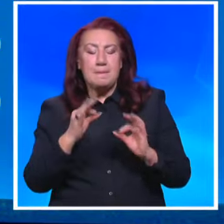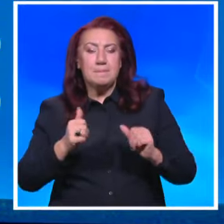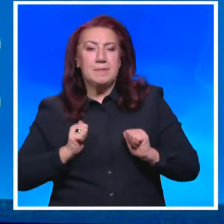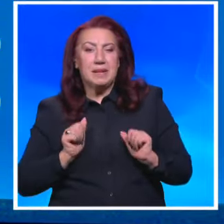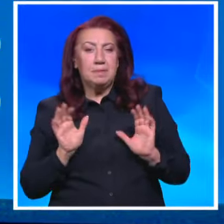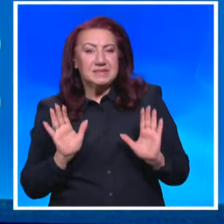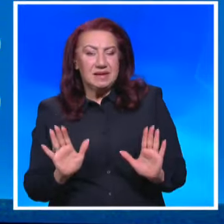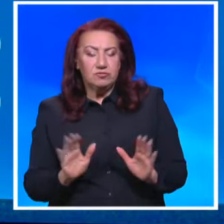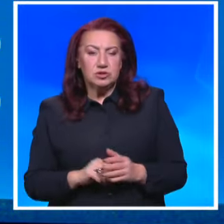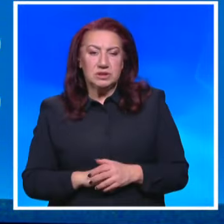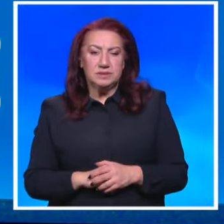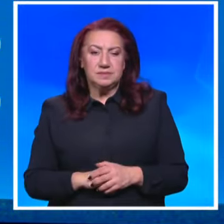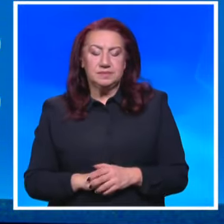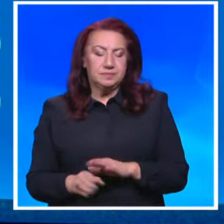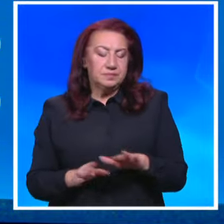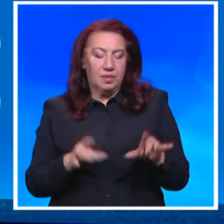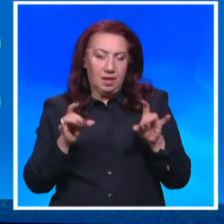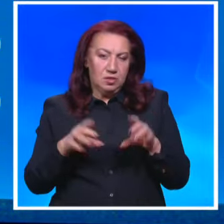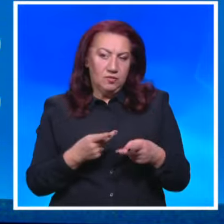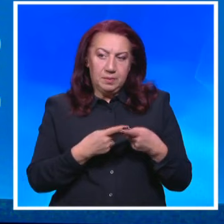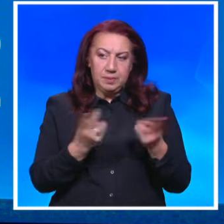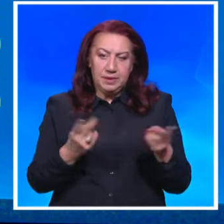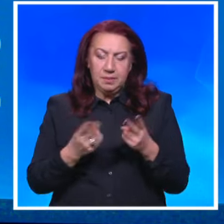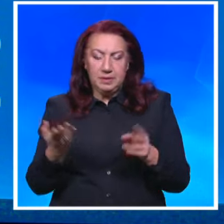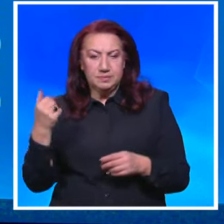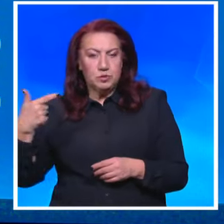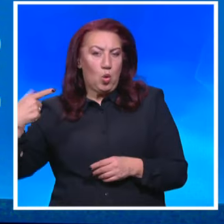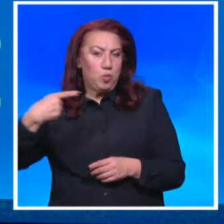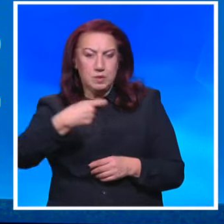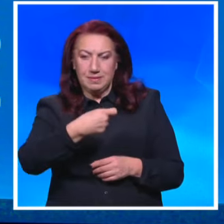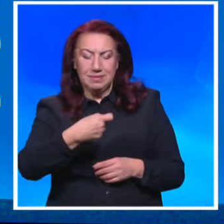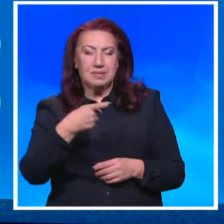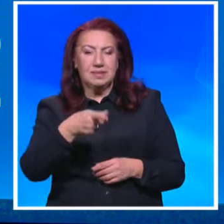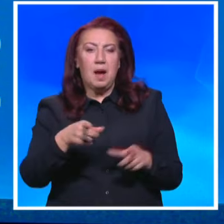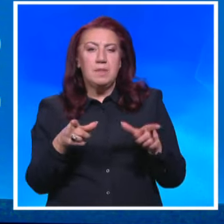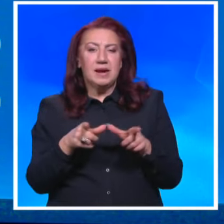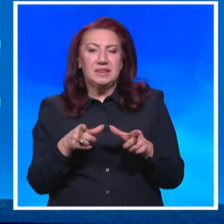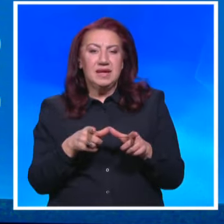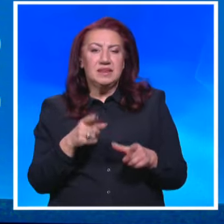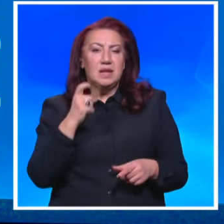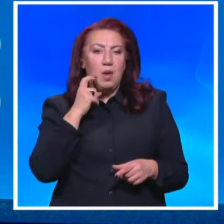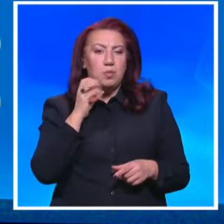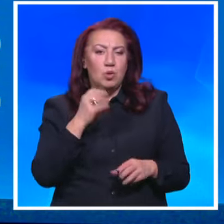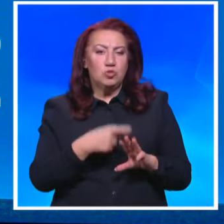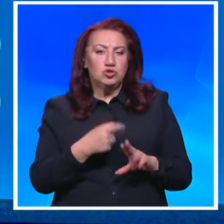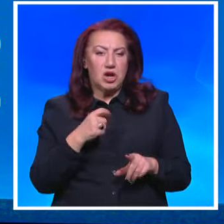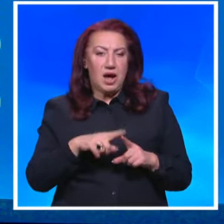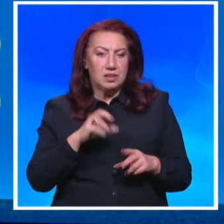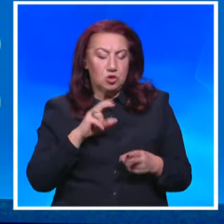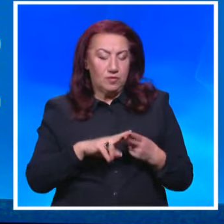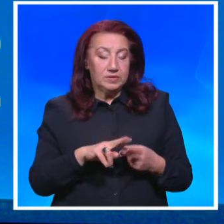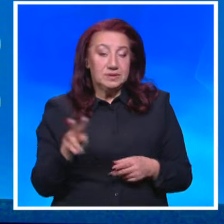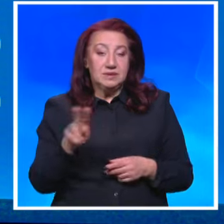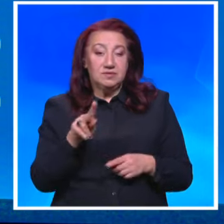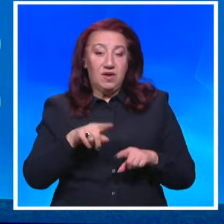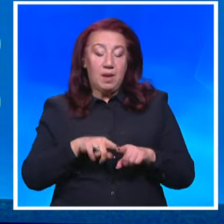Нови разкрития за действията на убития тази седмица Мартин Божанов, известен като нотариуса. Двама прокурори от Софийската градска прокуратура